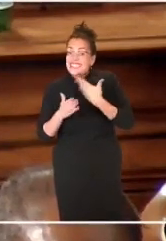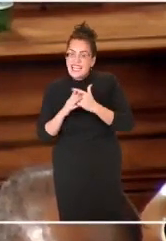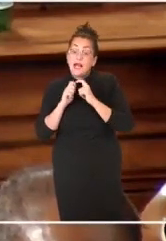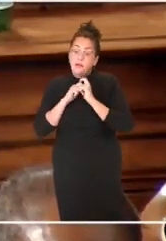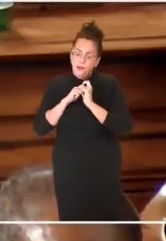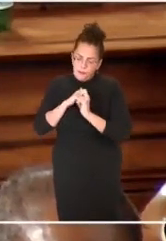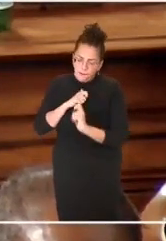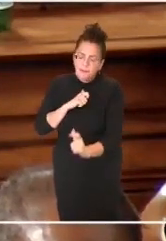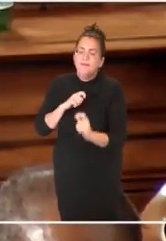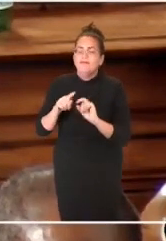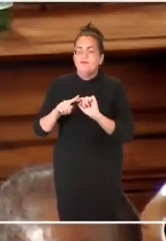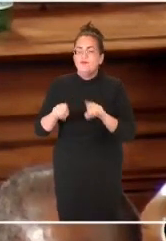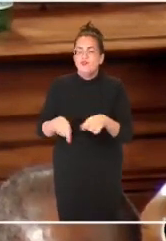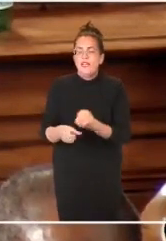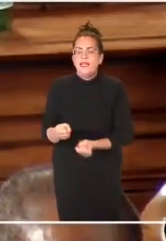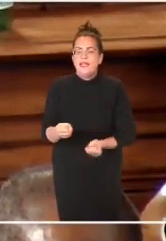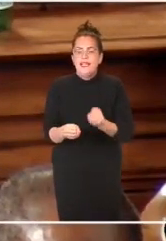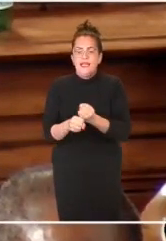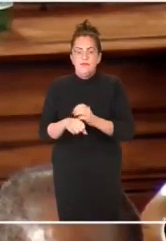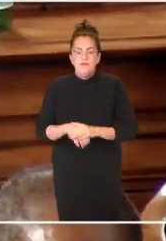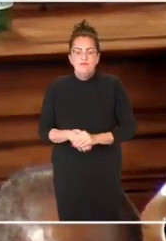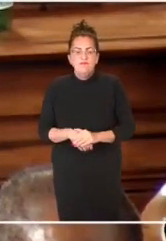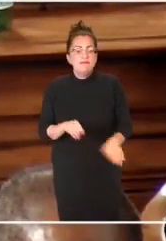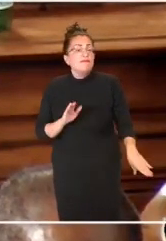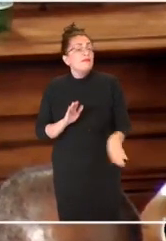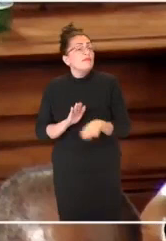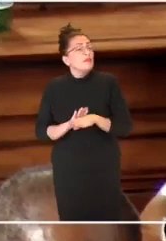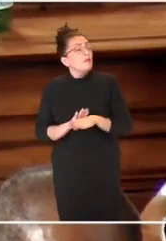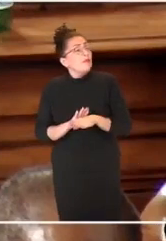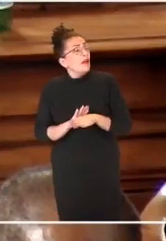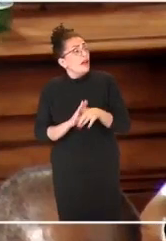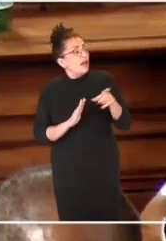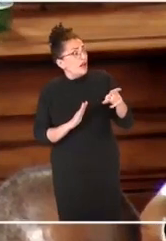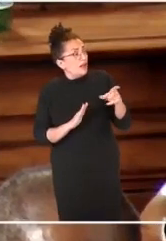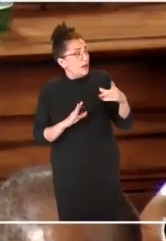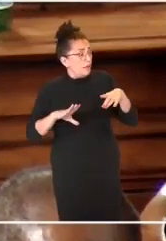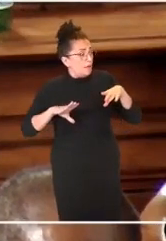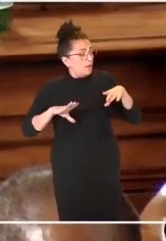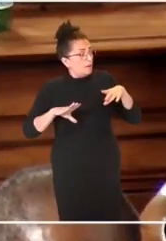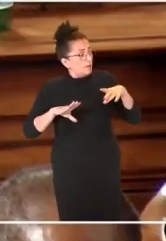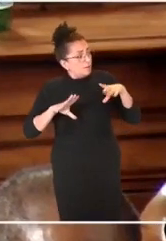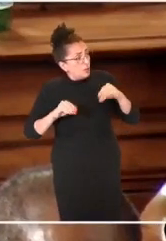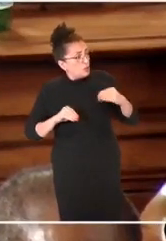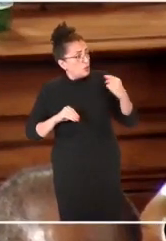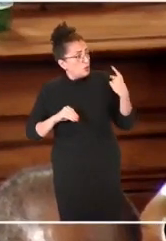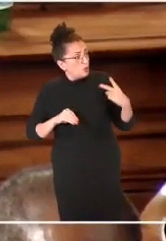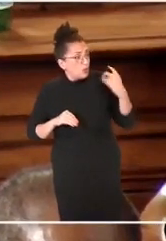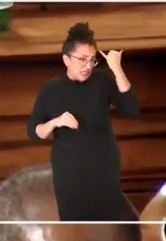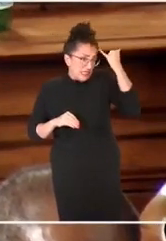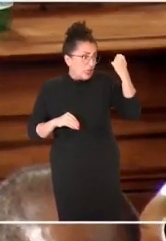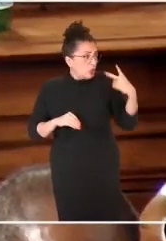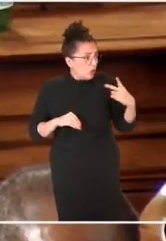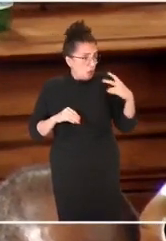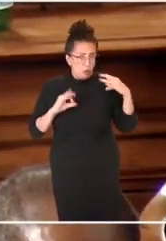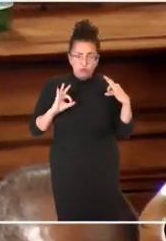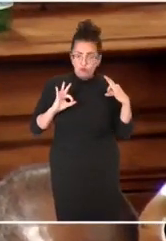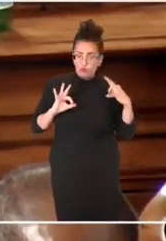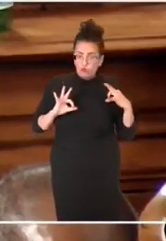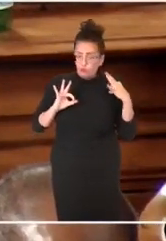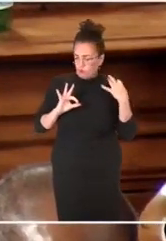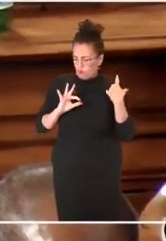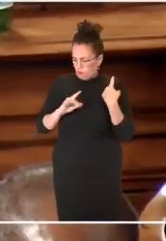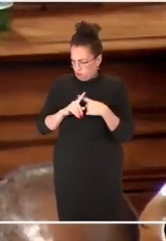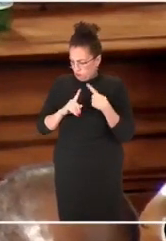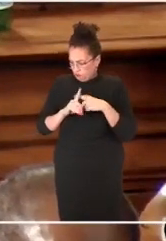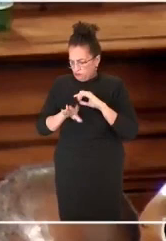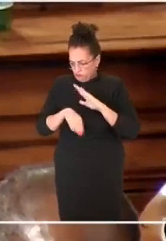eu une position de départ relativement favorable avant de très rapidement tenir un discours avec vos collègues de l'époque et bien sûr à